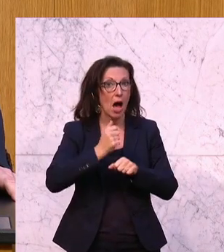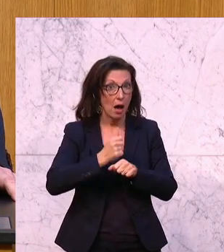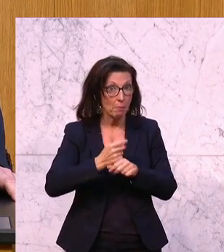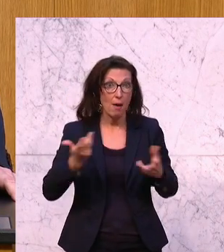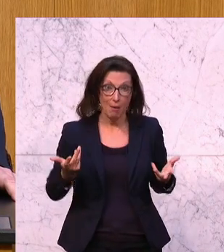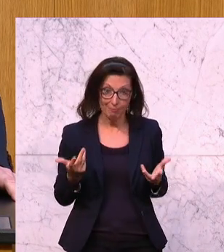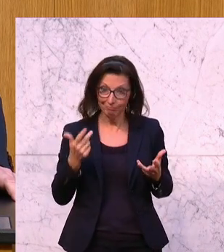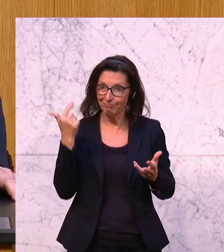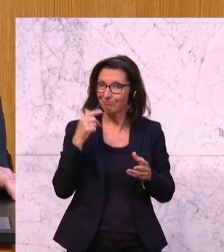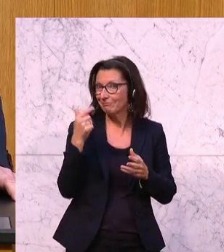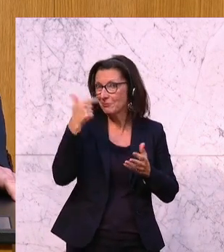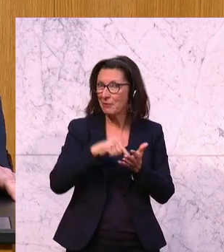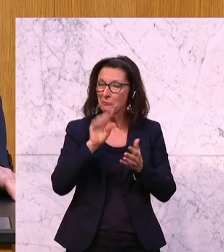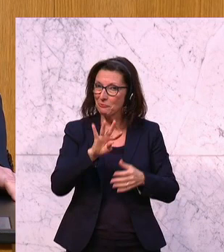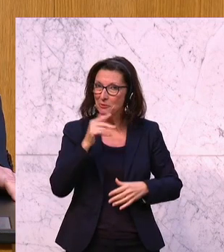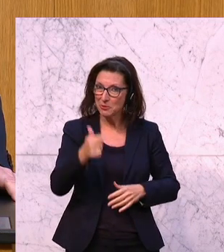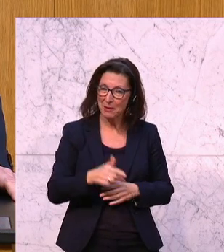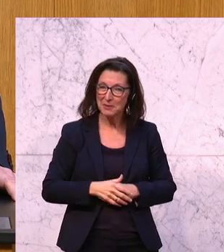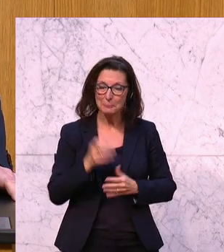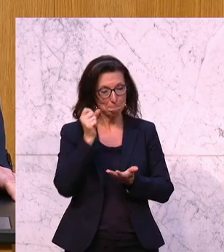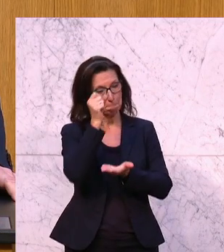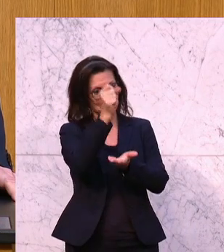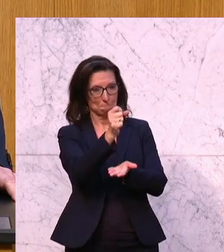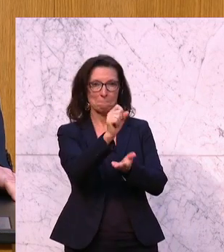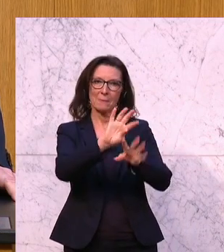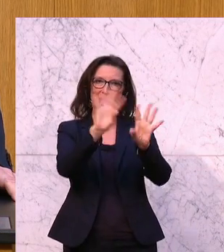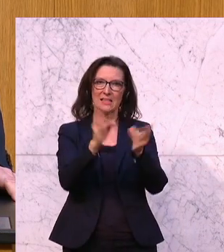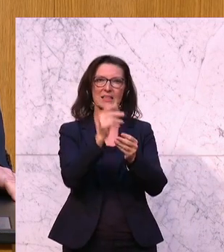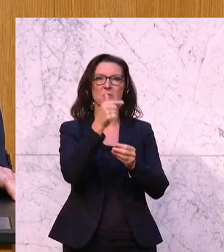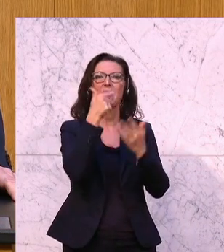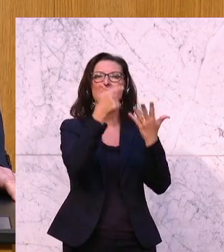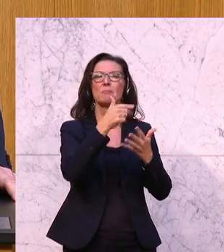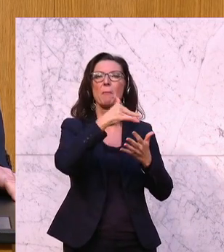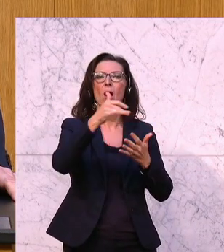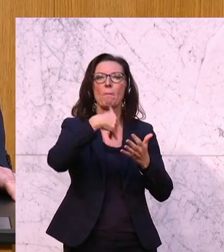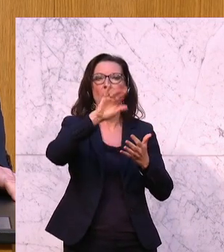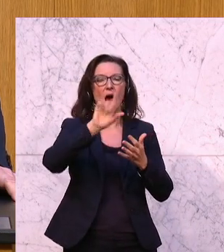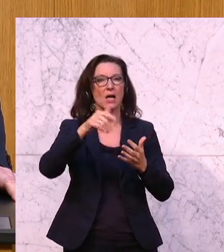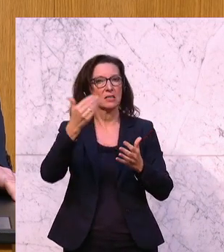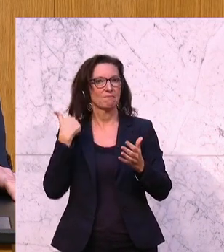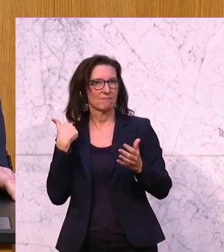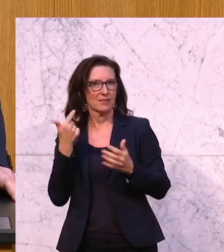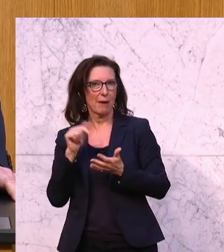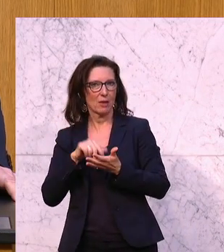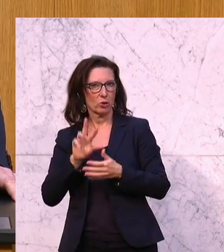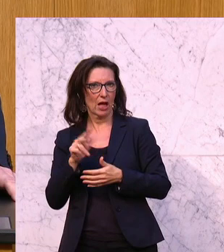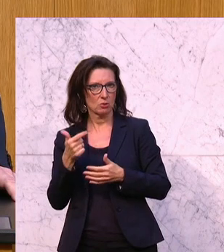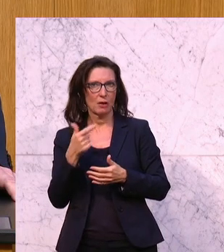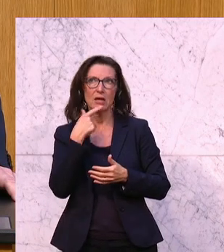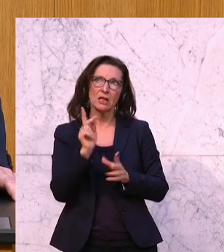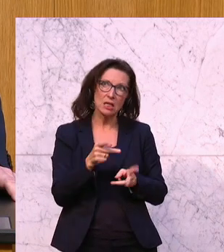zur Verfügung gestellt. Das sind insgesamt 72 Millionen mehr als im Jahr 2023, in Prozenten